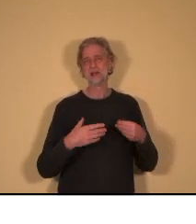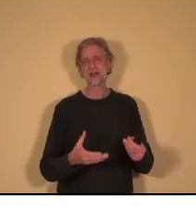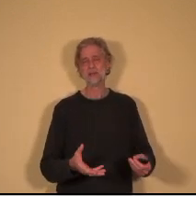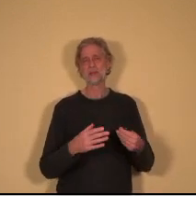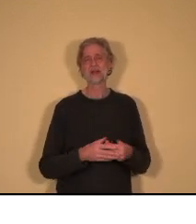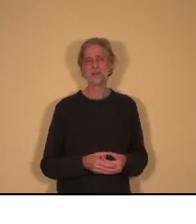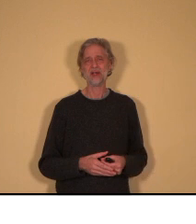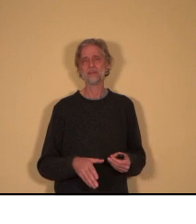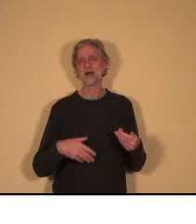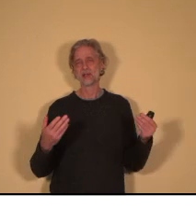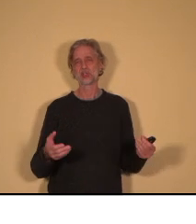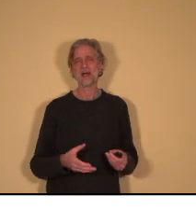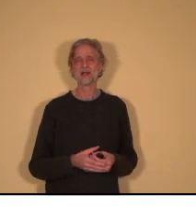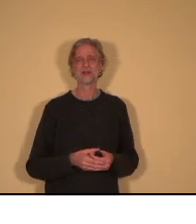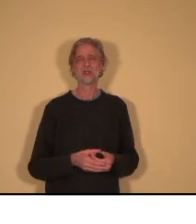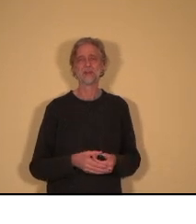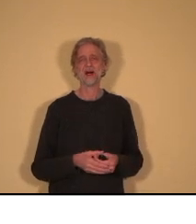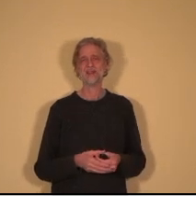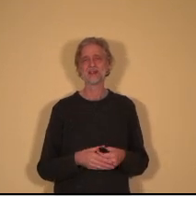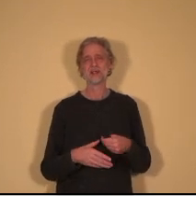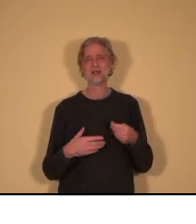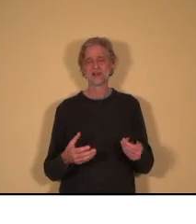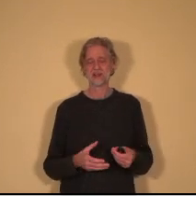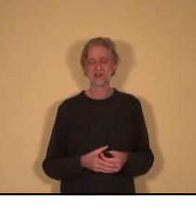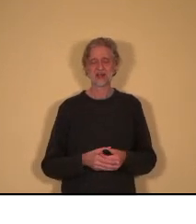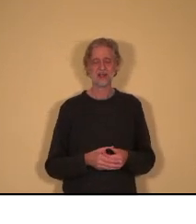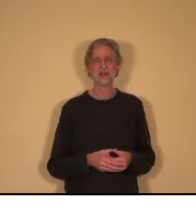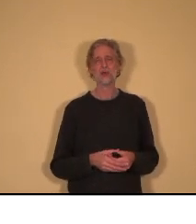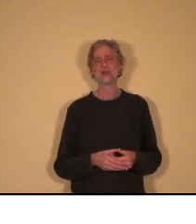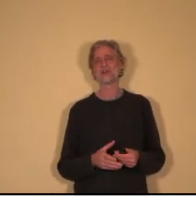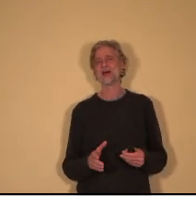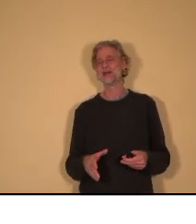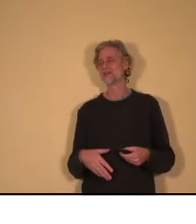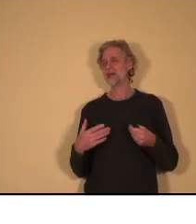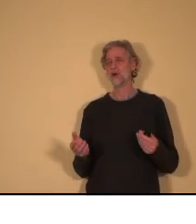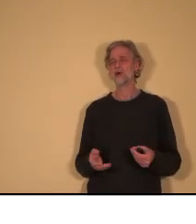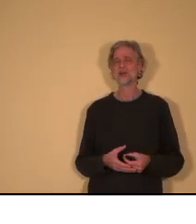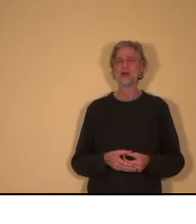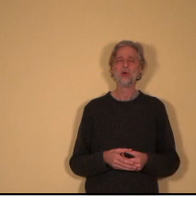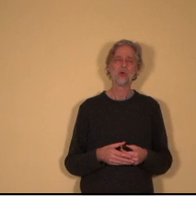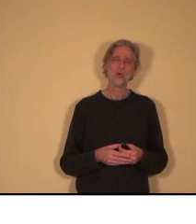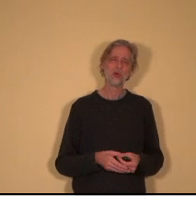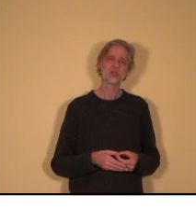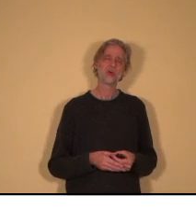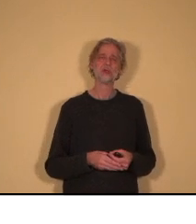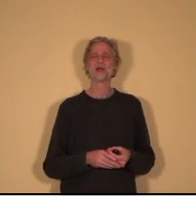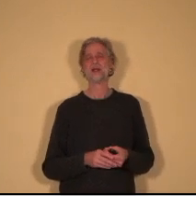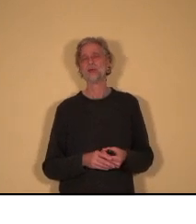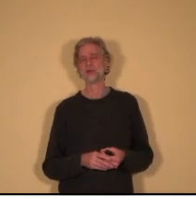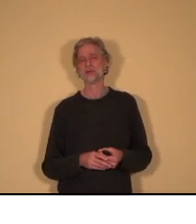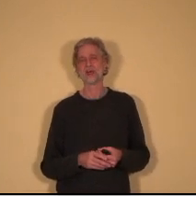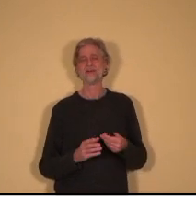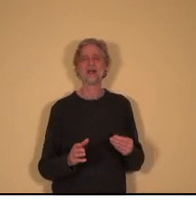entziehen Lebensmittel dem Weltmarkt, steigern dadurch die Preise. Das heißt, das kann nicht die Lösung sein. Es kann auch aus ökologischen Gründen